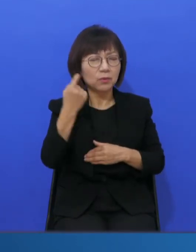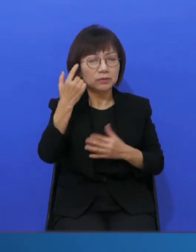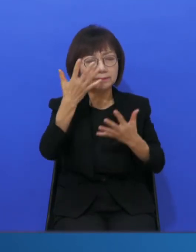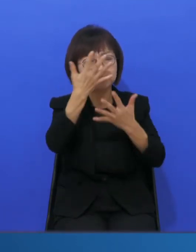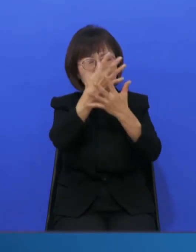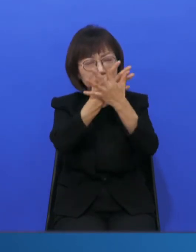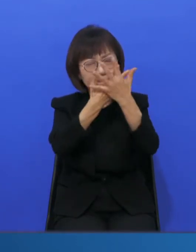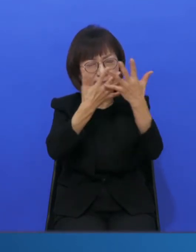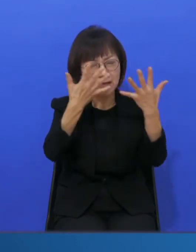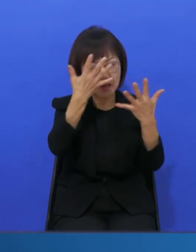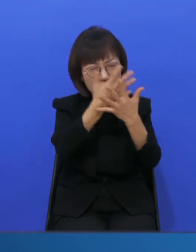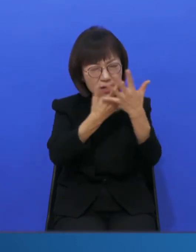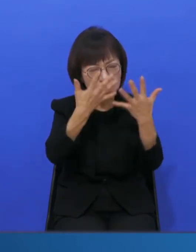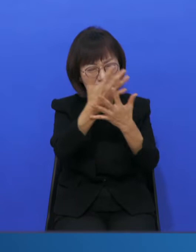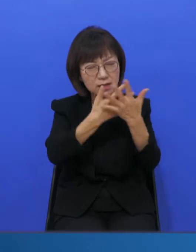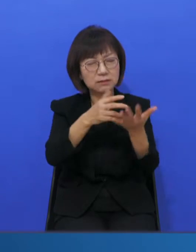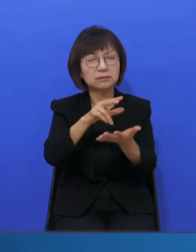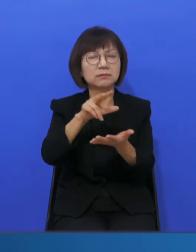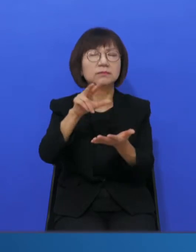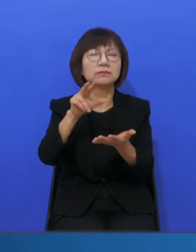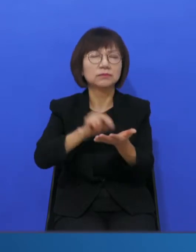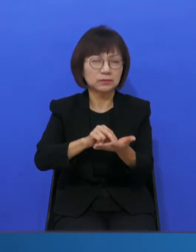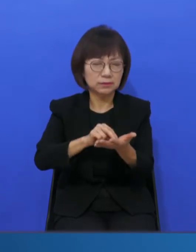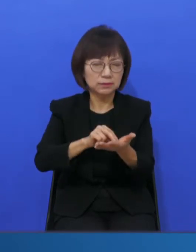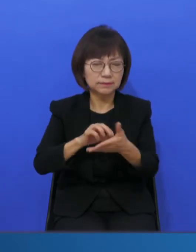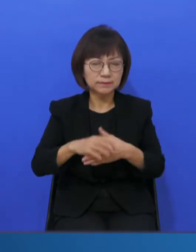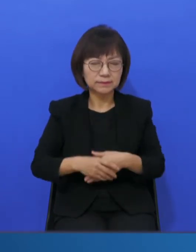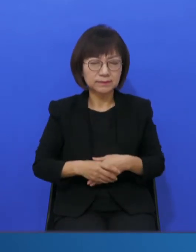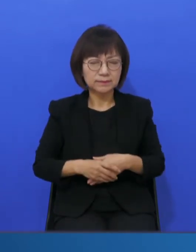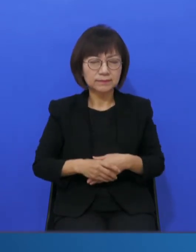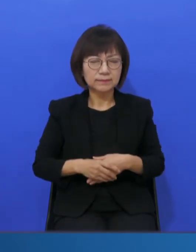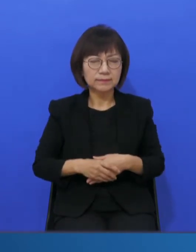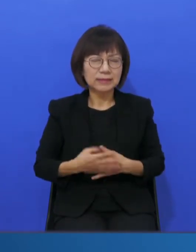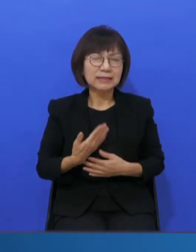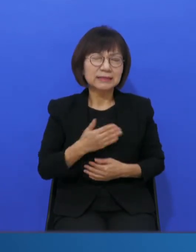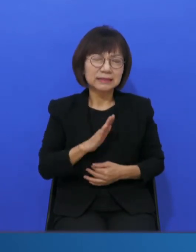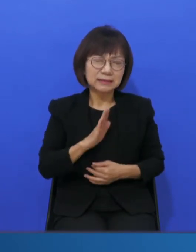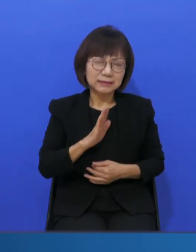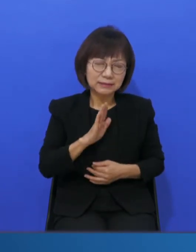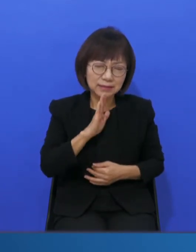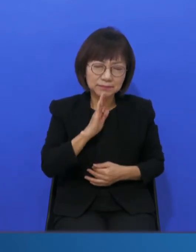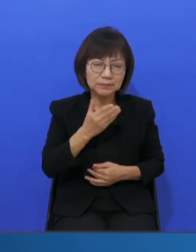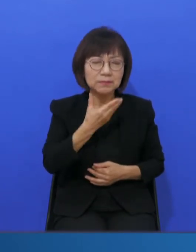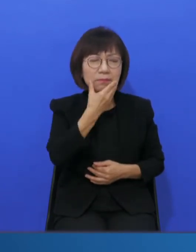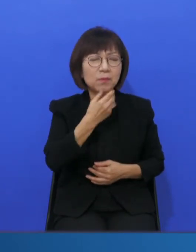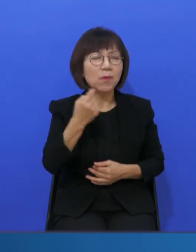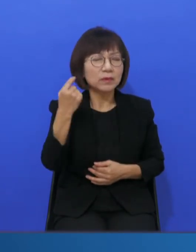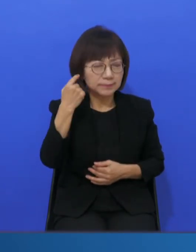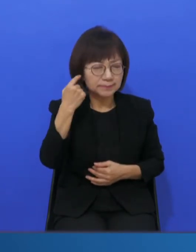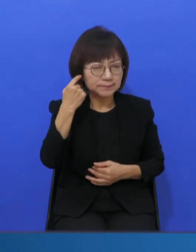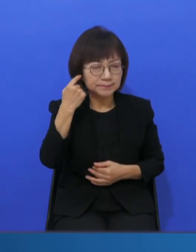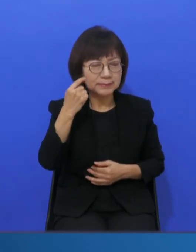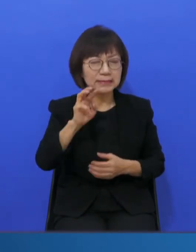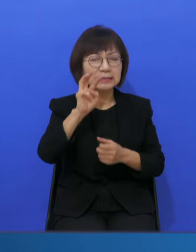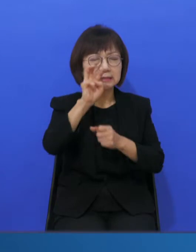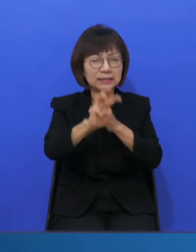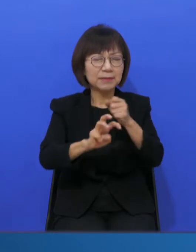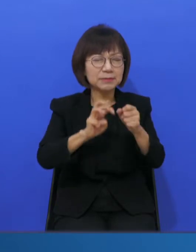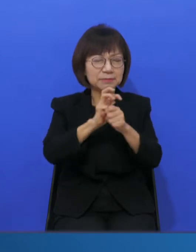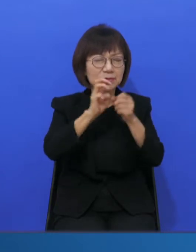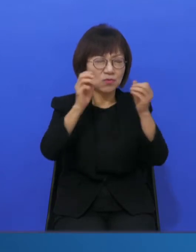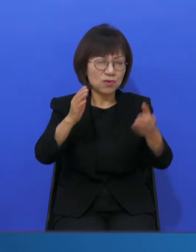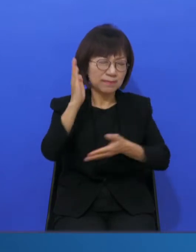있습니다. And yet the gospel is dissipating. 오직 참된 복음만을 30년간 쉼없이